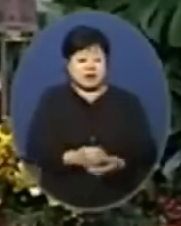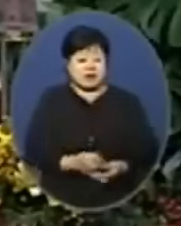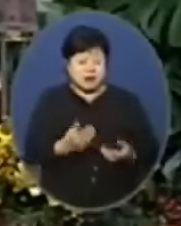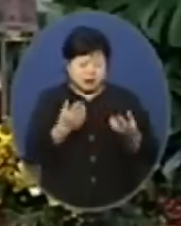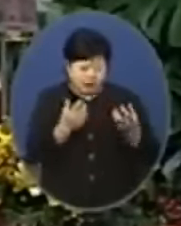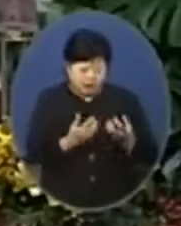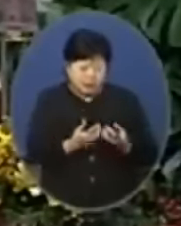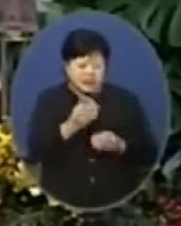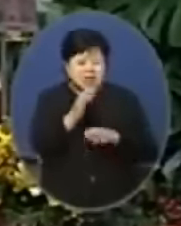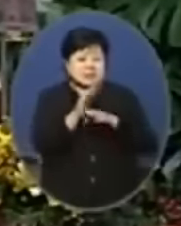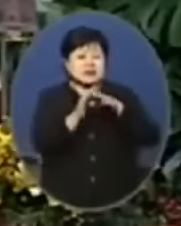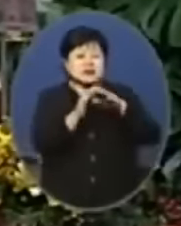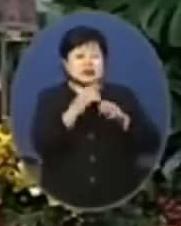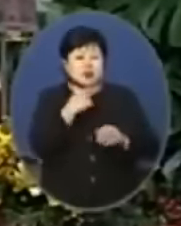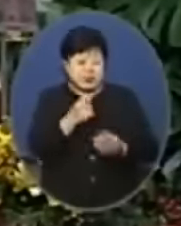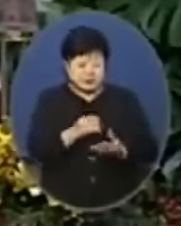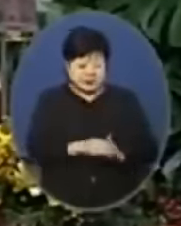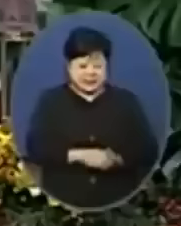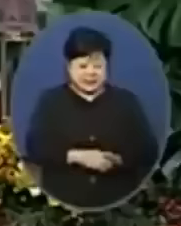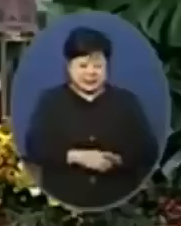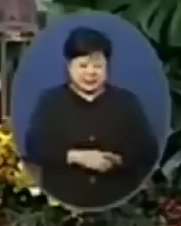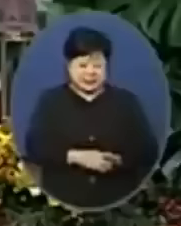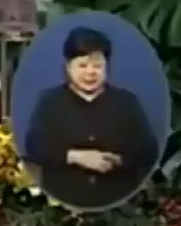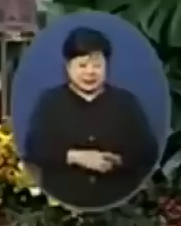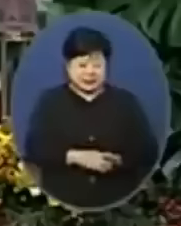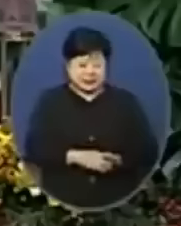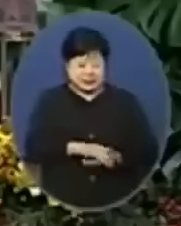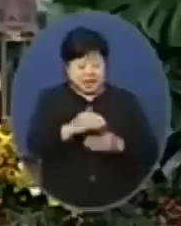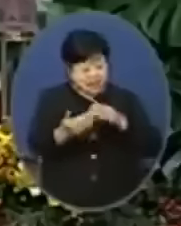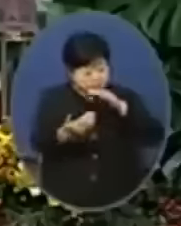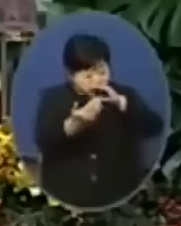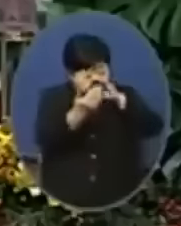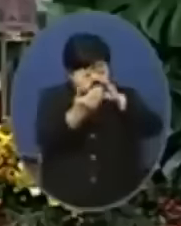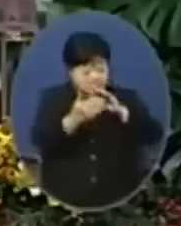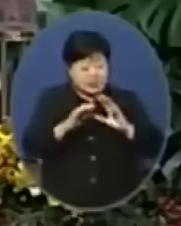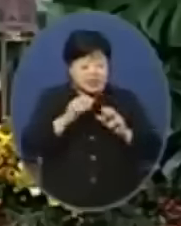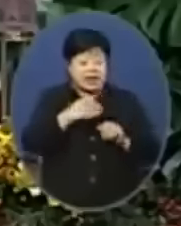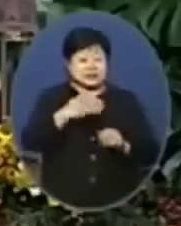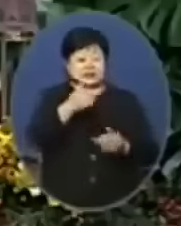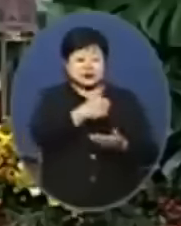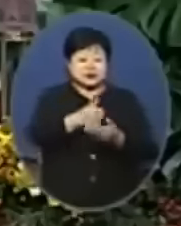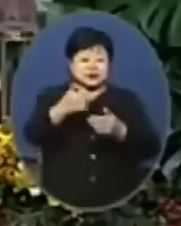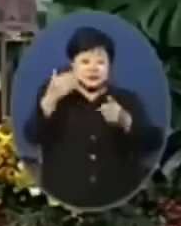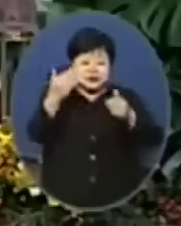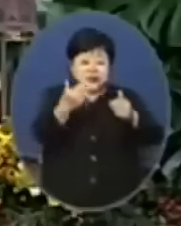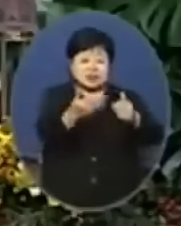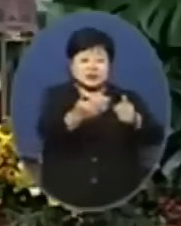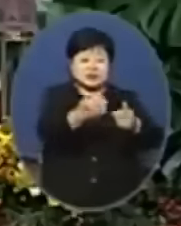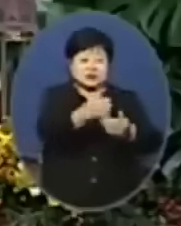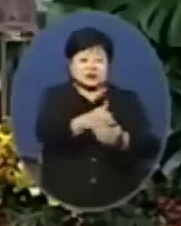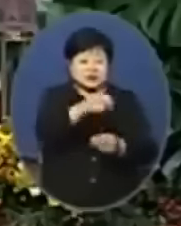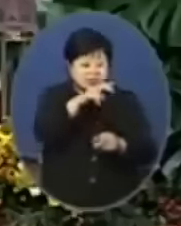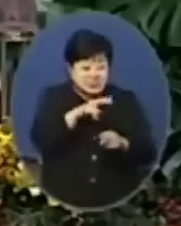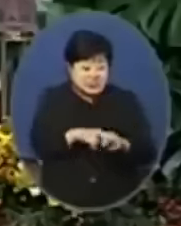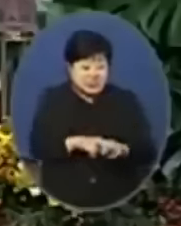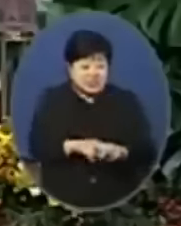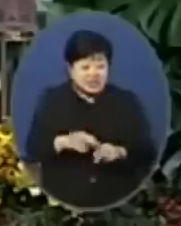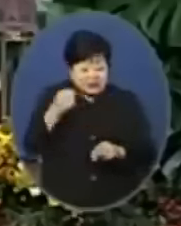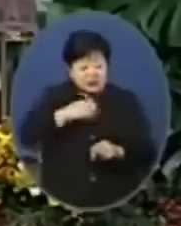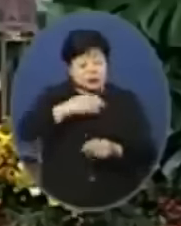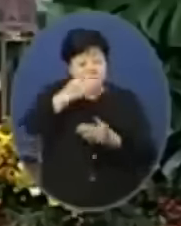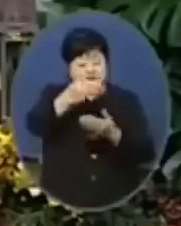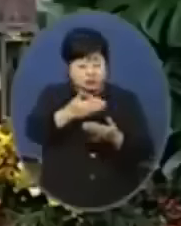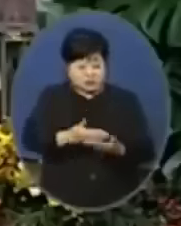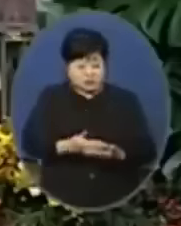채워주고 가시기를 원하신 것입니다. 다 이루어서 천국 가신 주님께서는 주님의 자리에 성령을